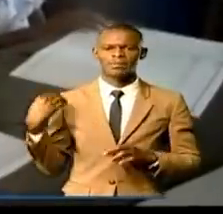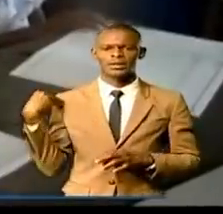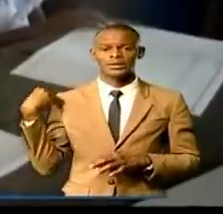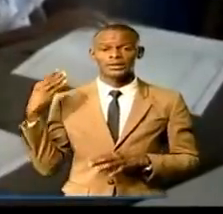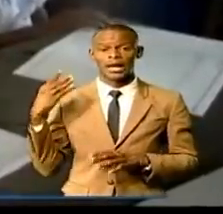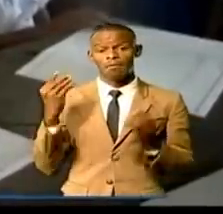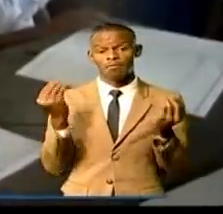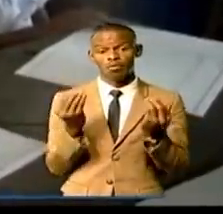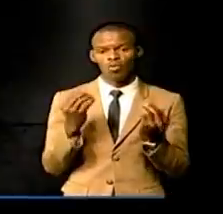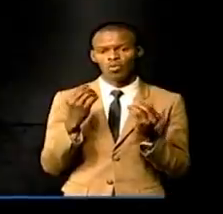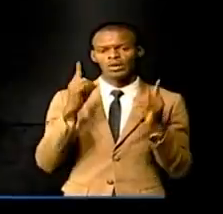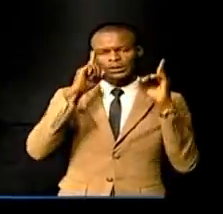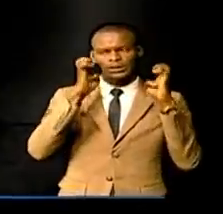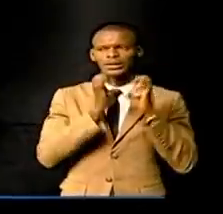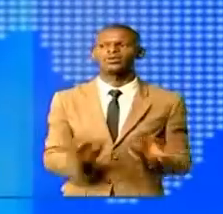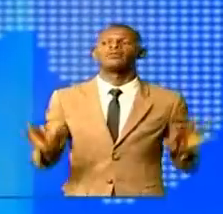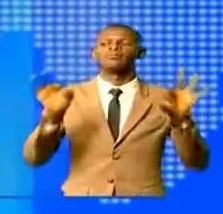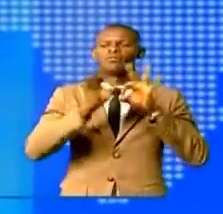nation.